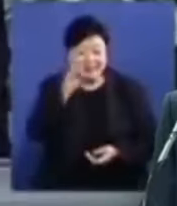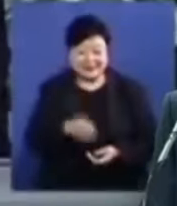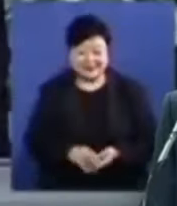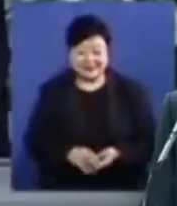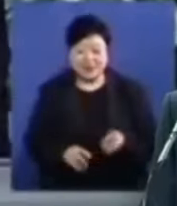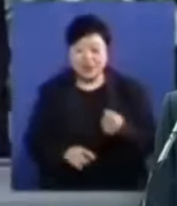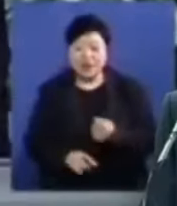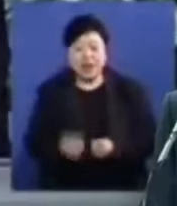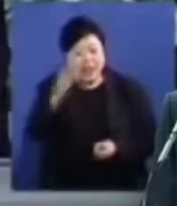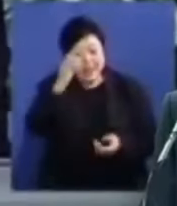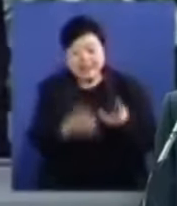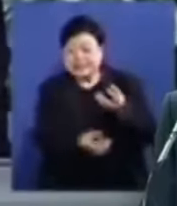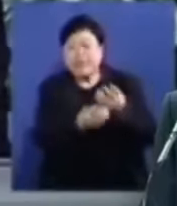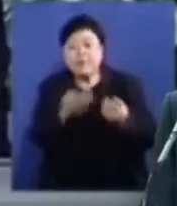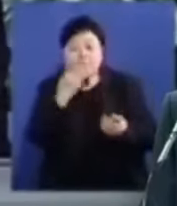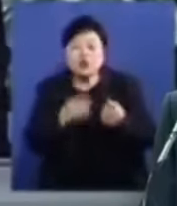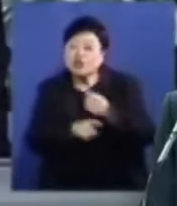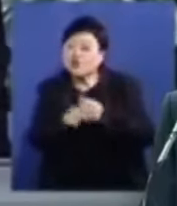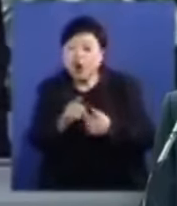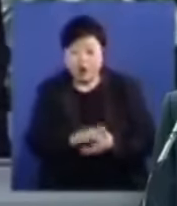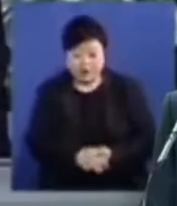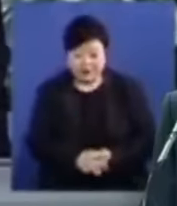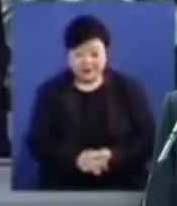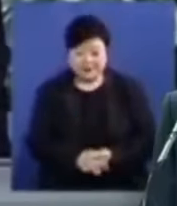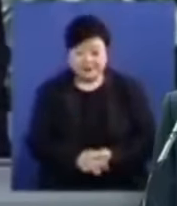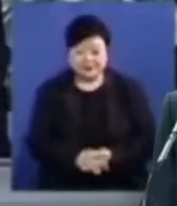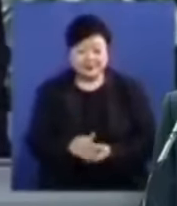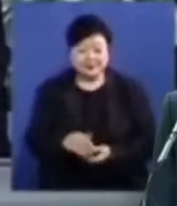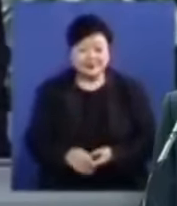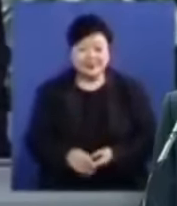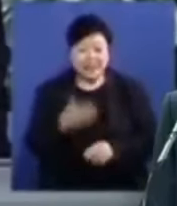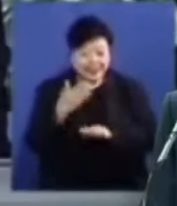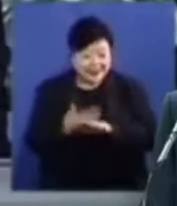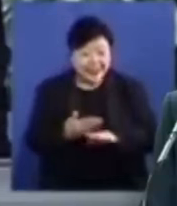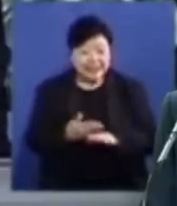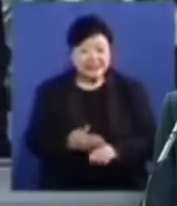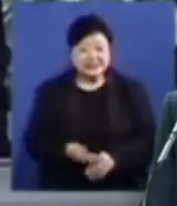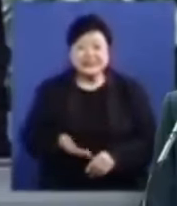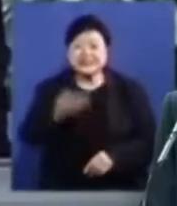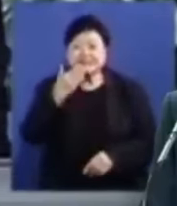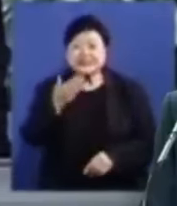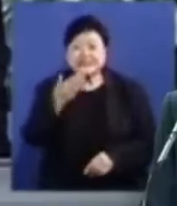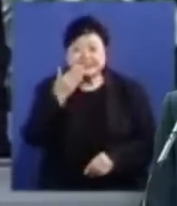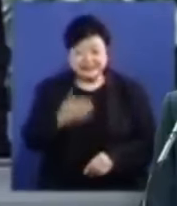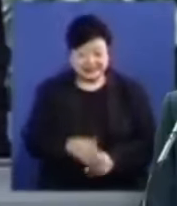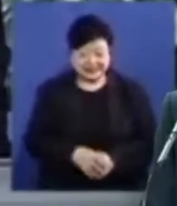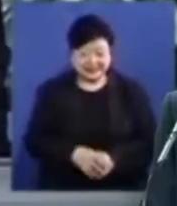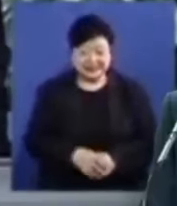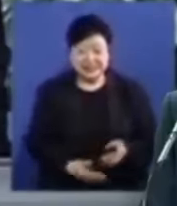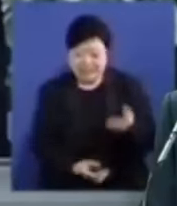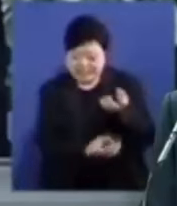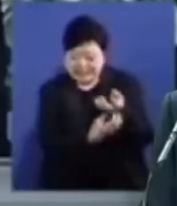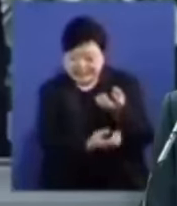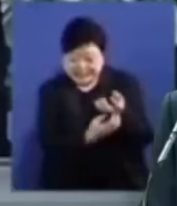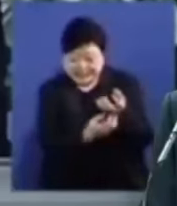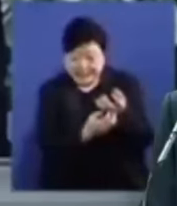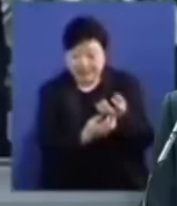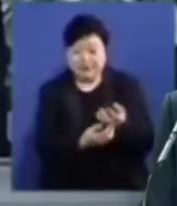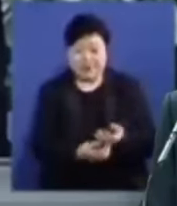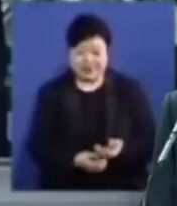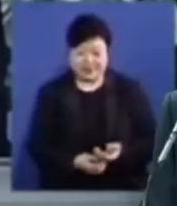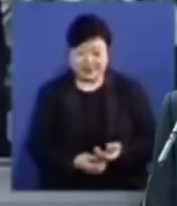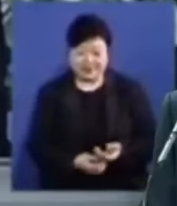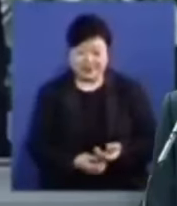그럼 왜 계란을 꼭 삶아서 먹어야 되냐. 여러분 다른 물건은 다 삶으면 어떻게 되는